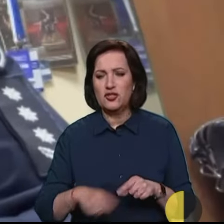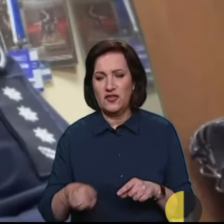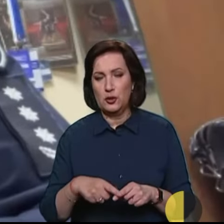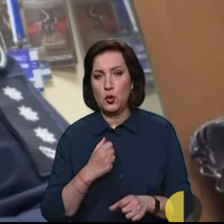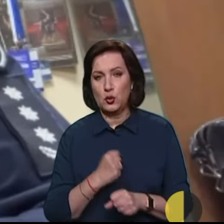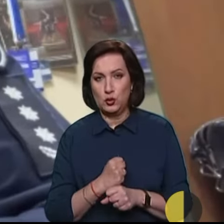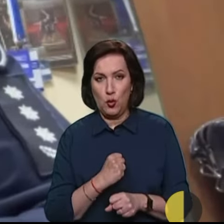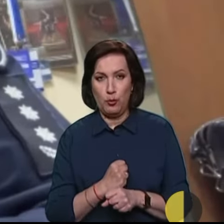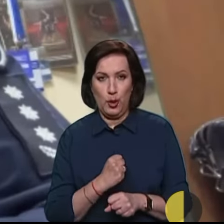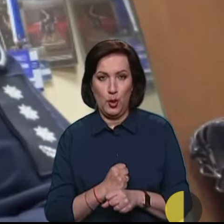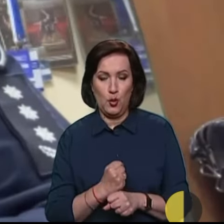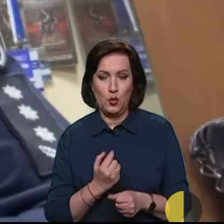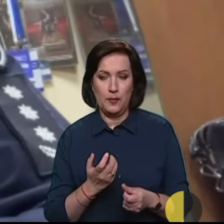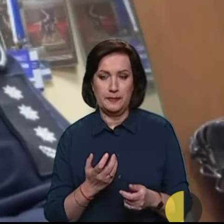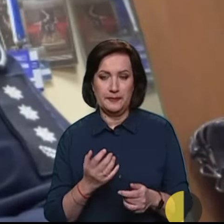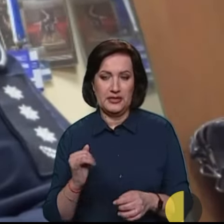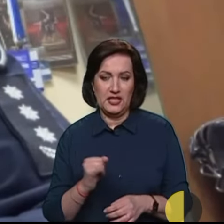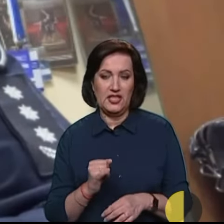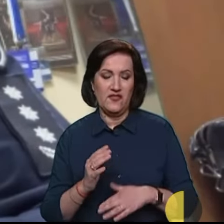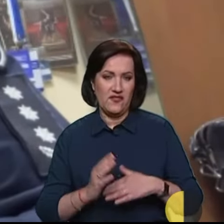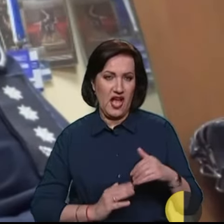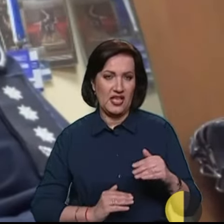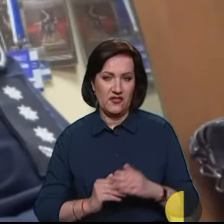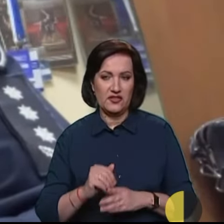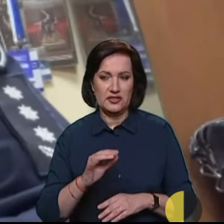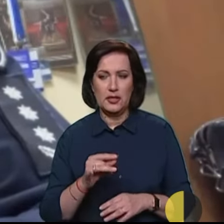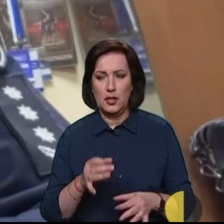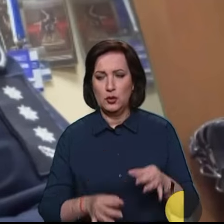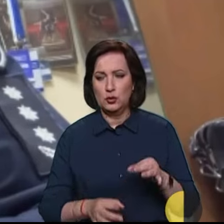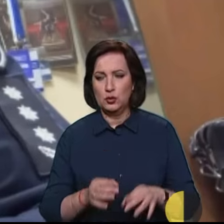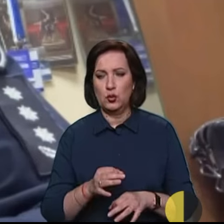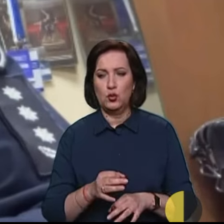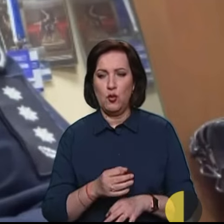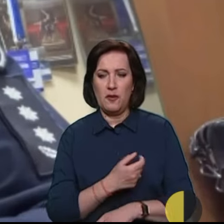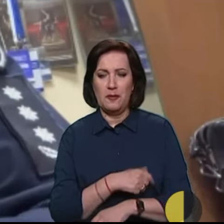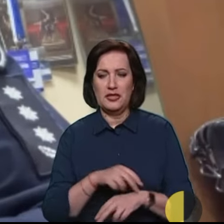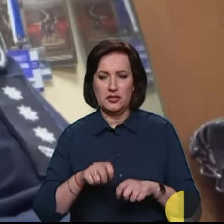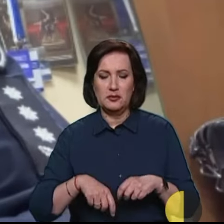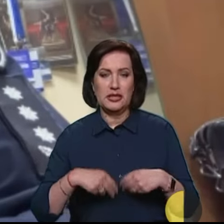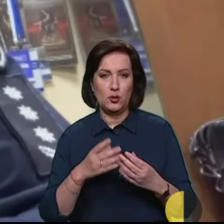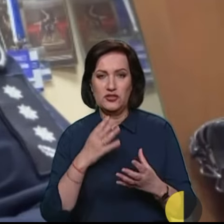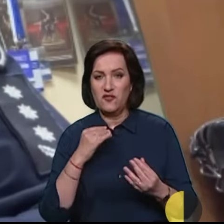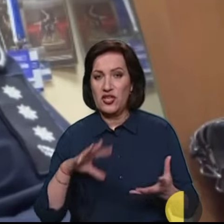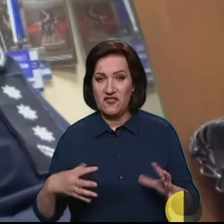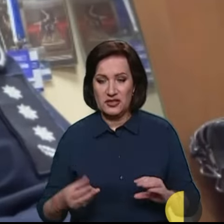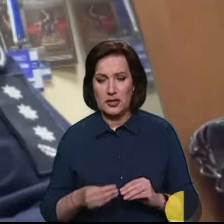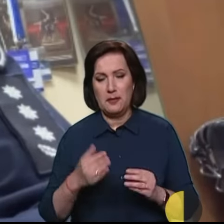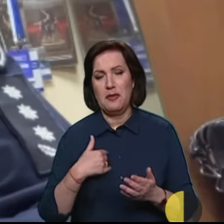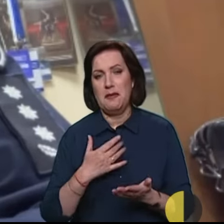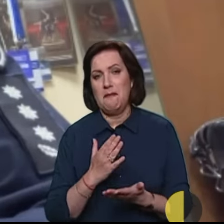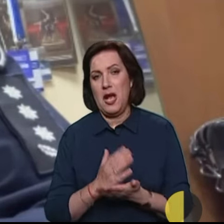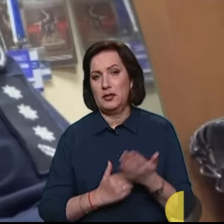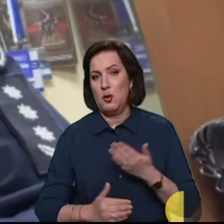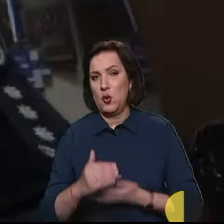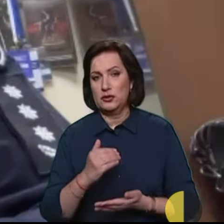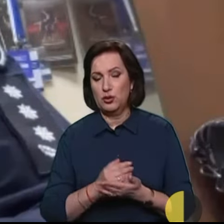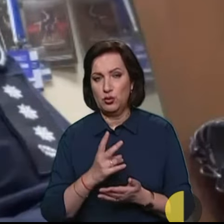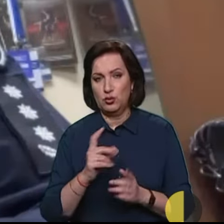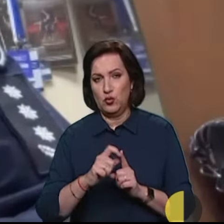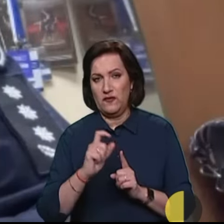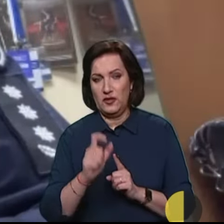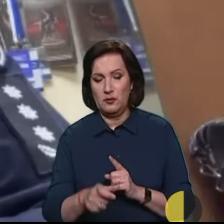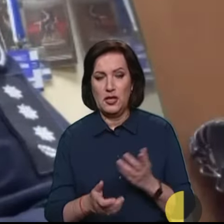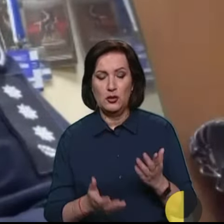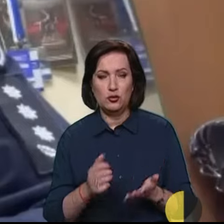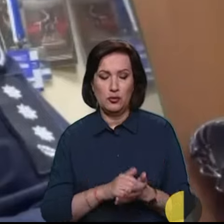швидко зроблено. І фахівці судово-медичної експертизи нададуть свої висновки, і ми матимемо остаточно